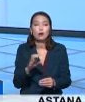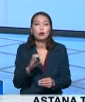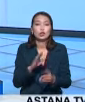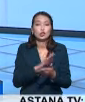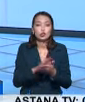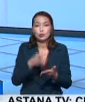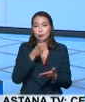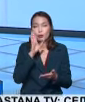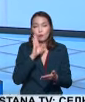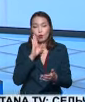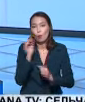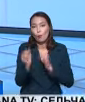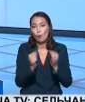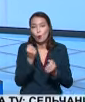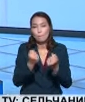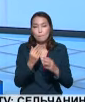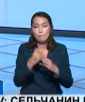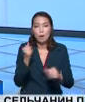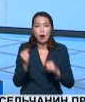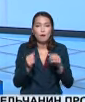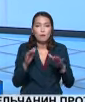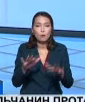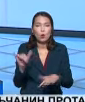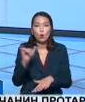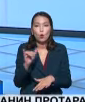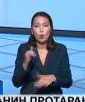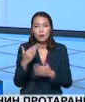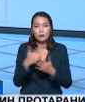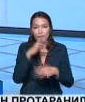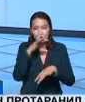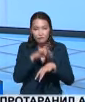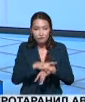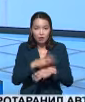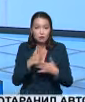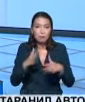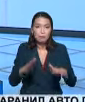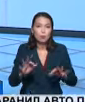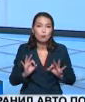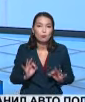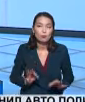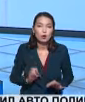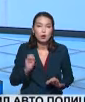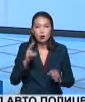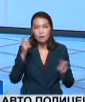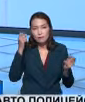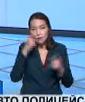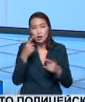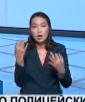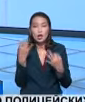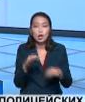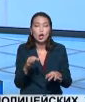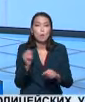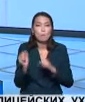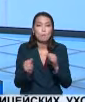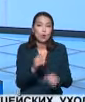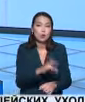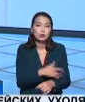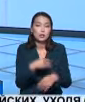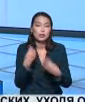Чистой питьевой водой моют машины автомойки в Уральске. Данный факт выявили местные прокуроры. И, как выяснилось, разрешение моечным сервисам дали